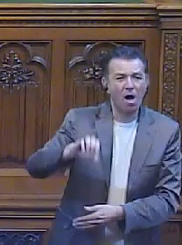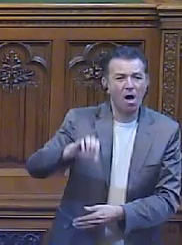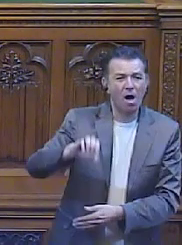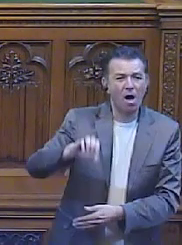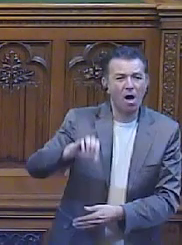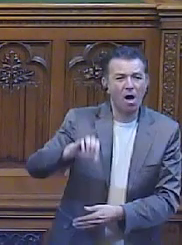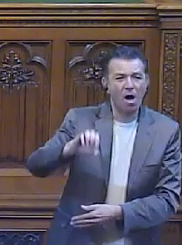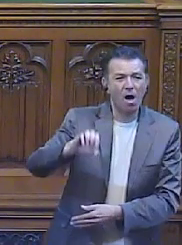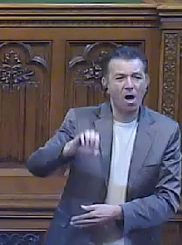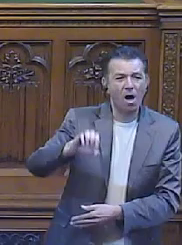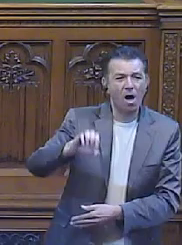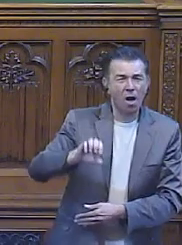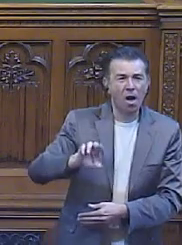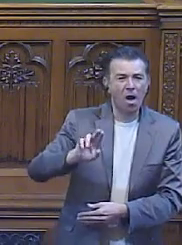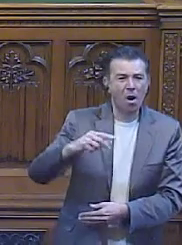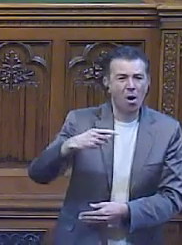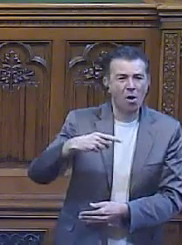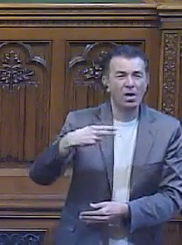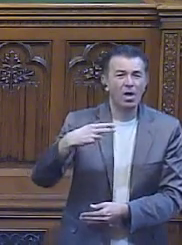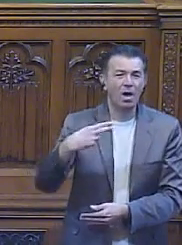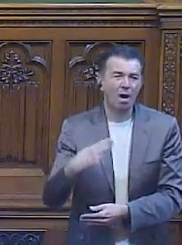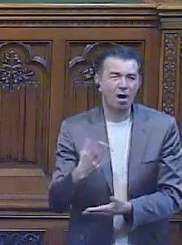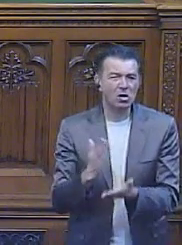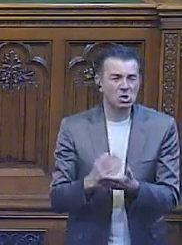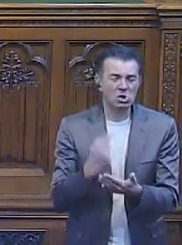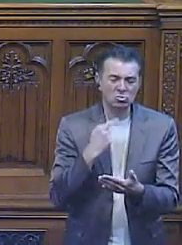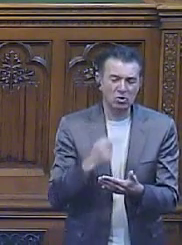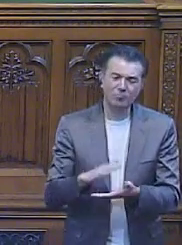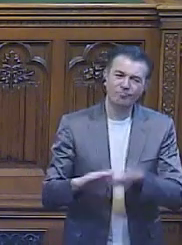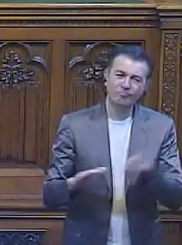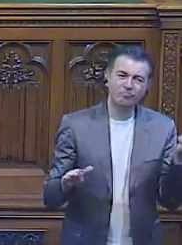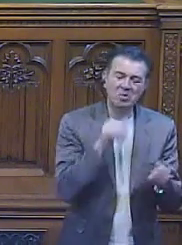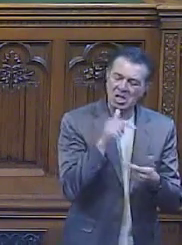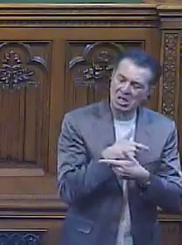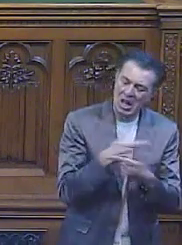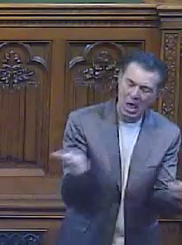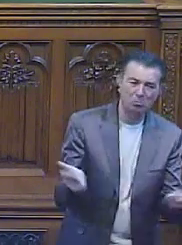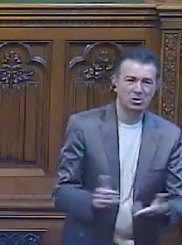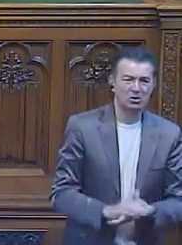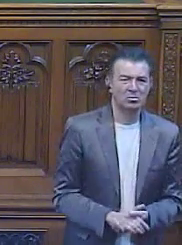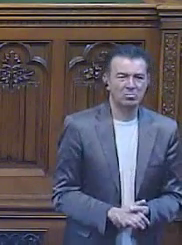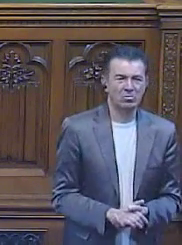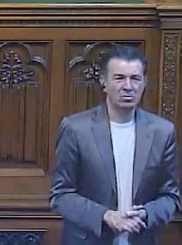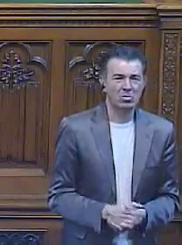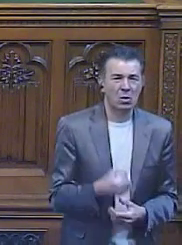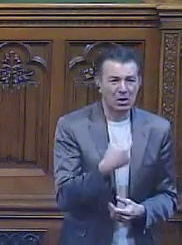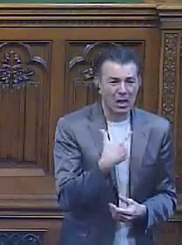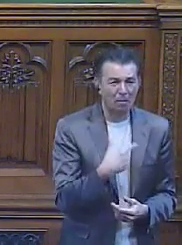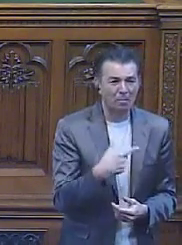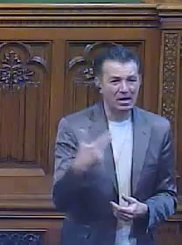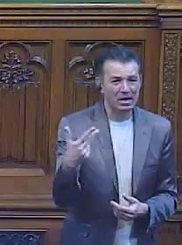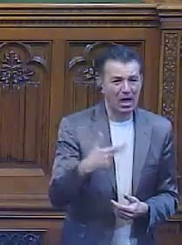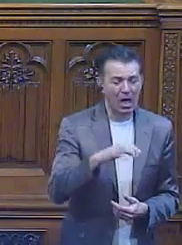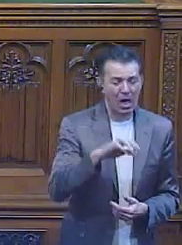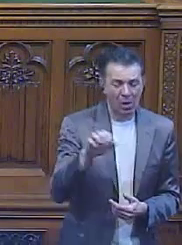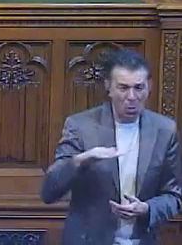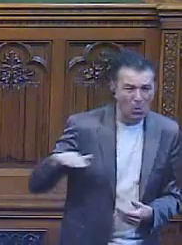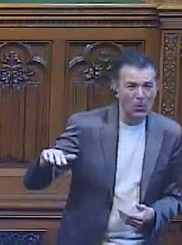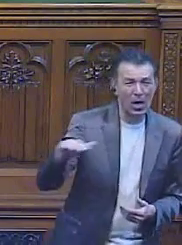Jahren der EuGH das schon aufgehoben hat, als unzulässig erklärt hat und Dublin III